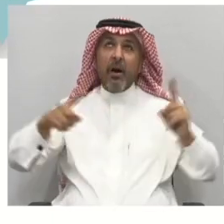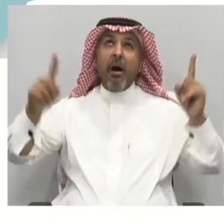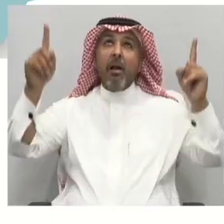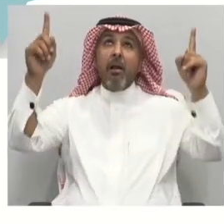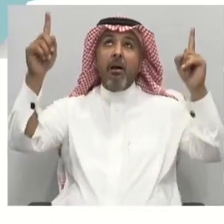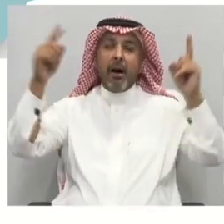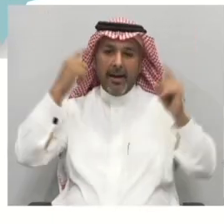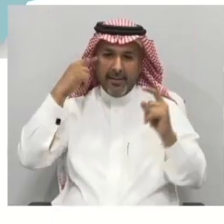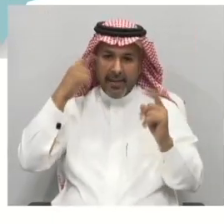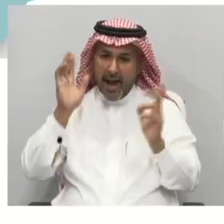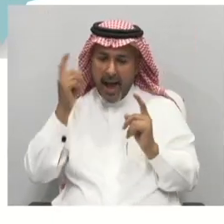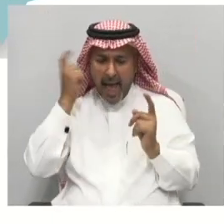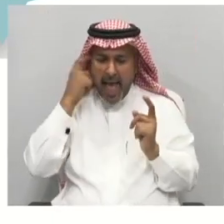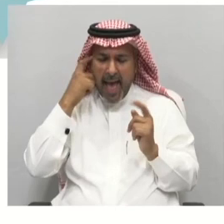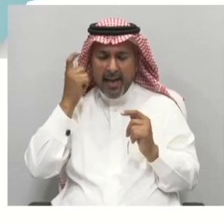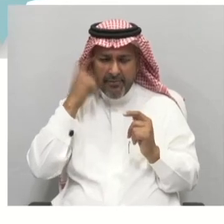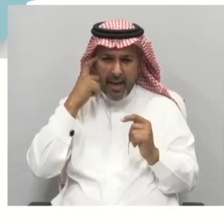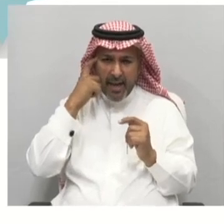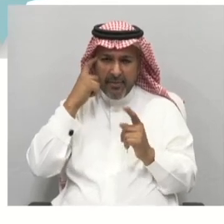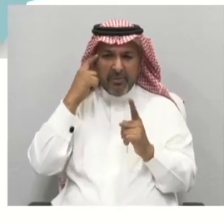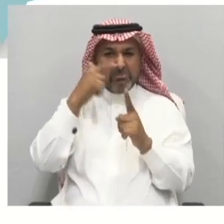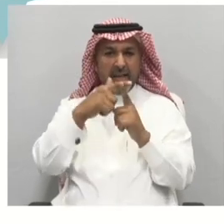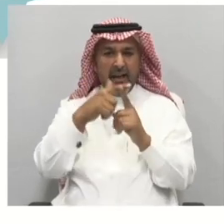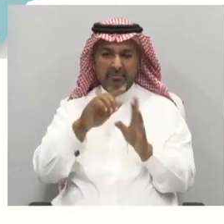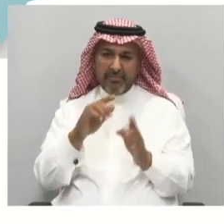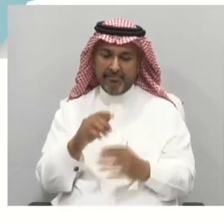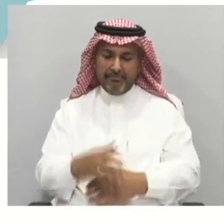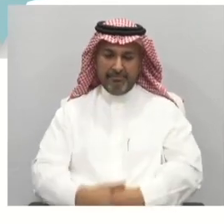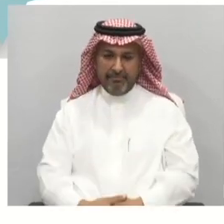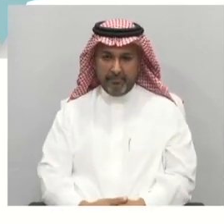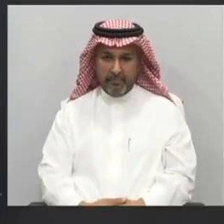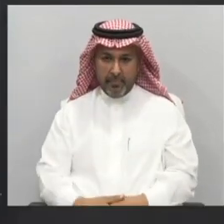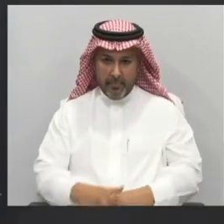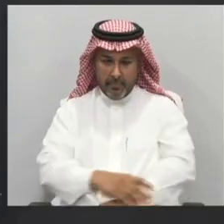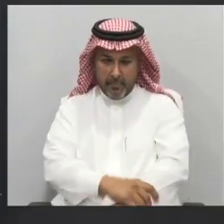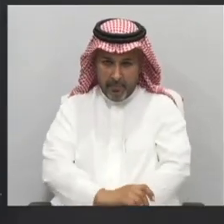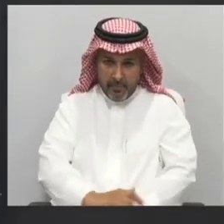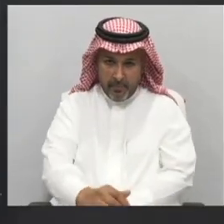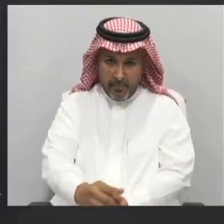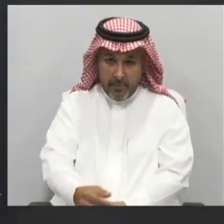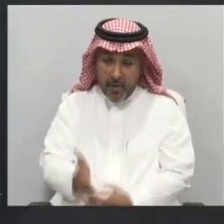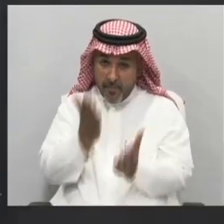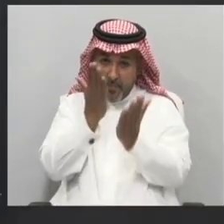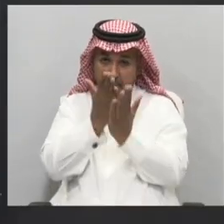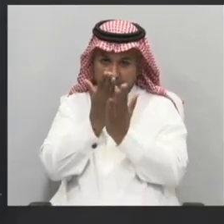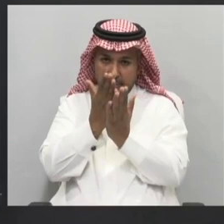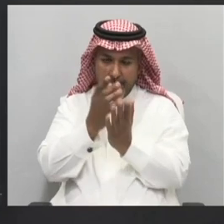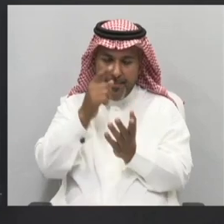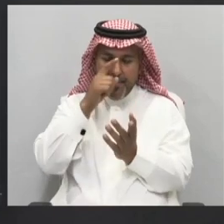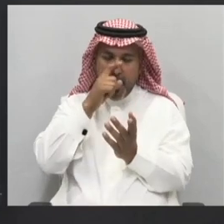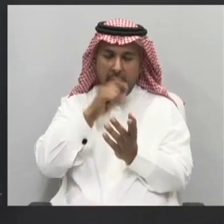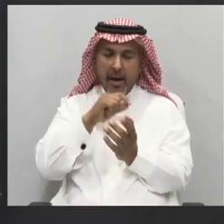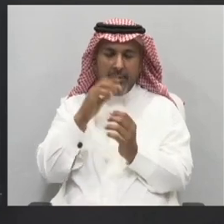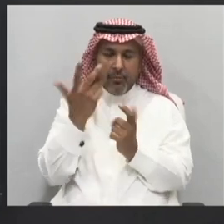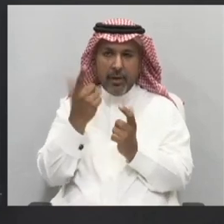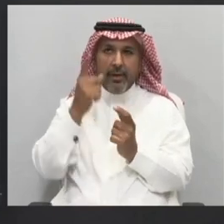وتتوجه فطرته الى اللجوء الى الله هذا يدل على فطرته السليمه تحصل له شده وضيقه فانه يلتجا الى الله سبحانه